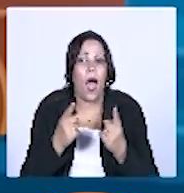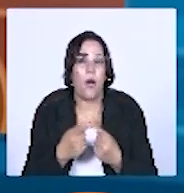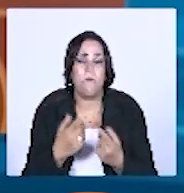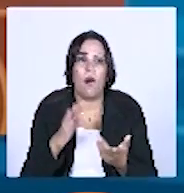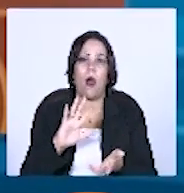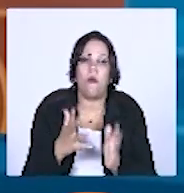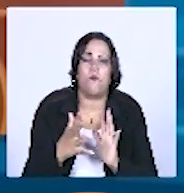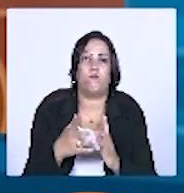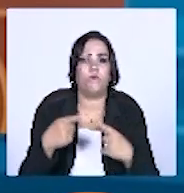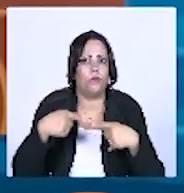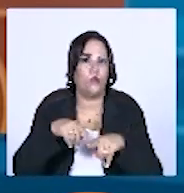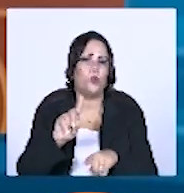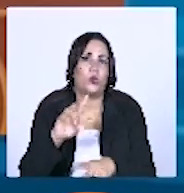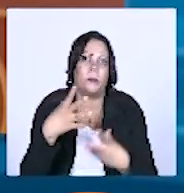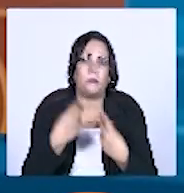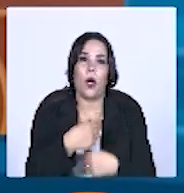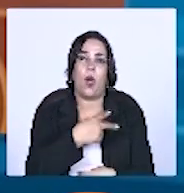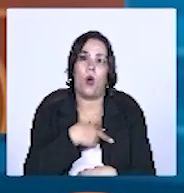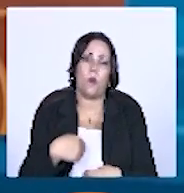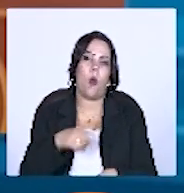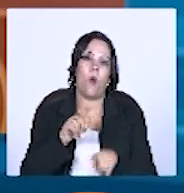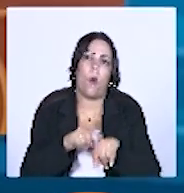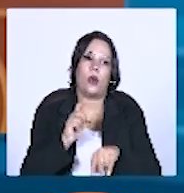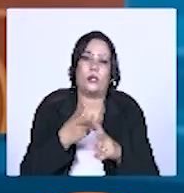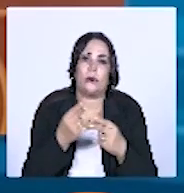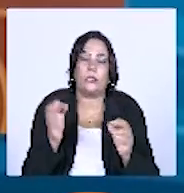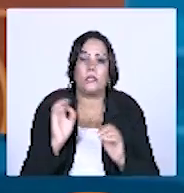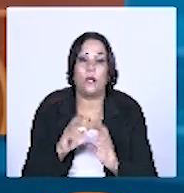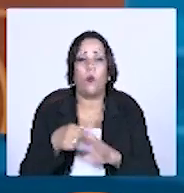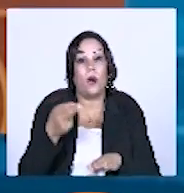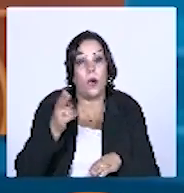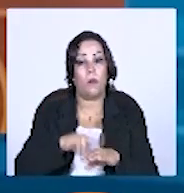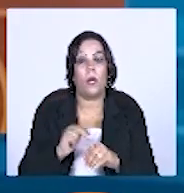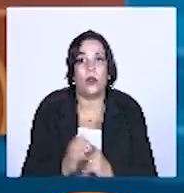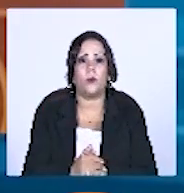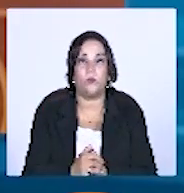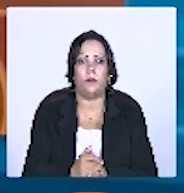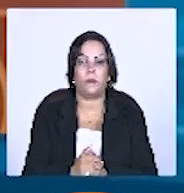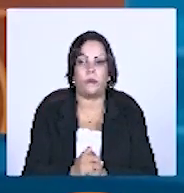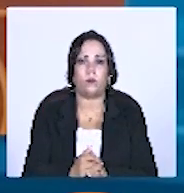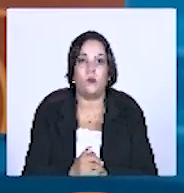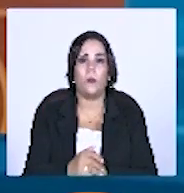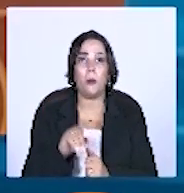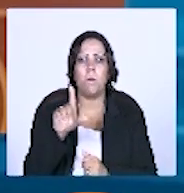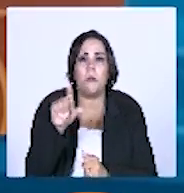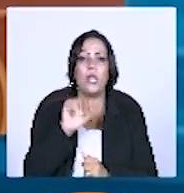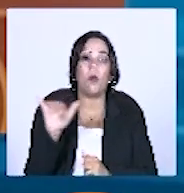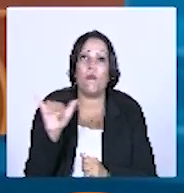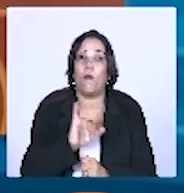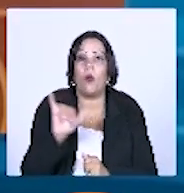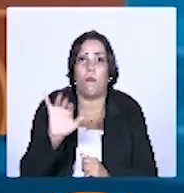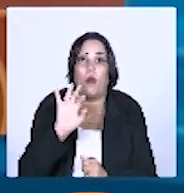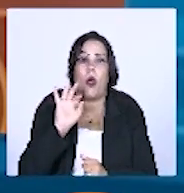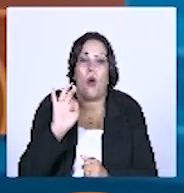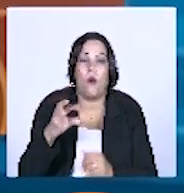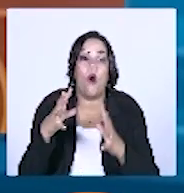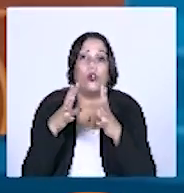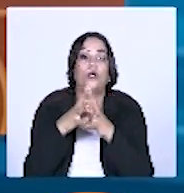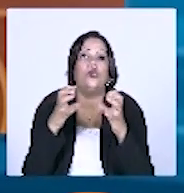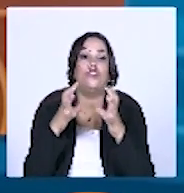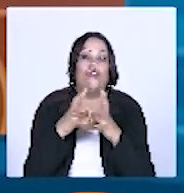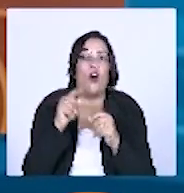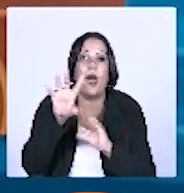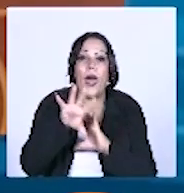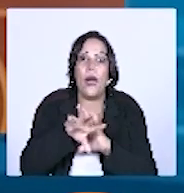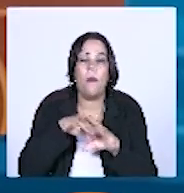توافق الحكومه في كثير من الاحيان وايضا من المهم انه يشرح ماذا